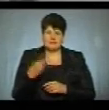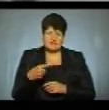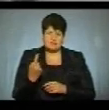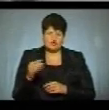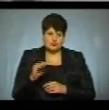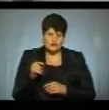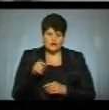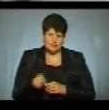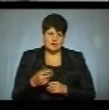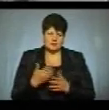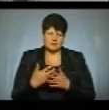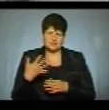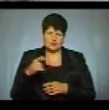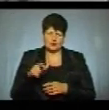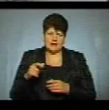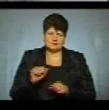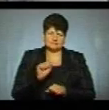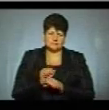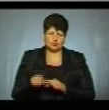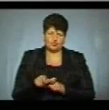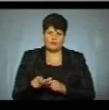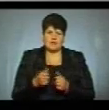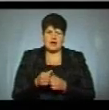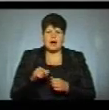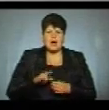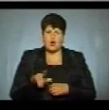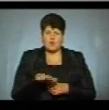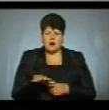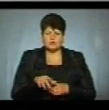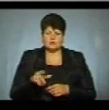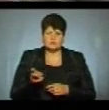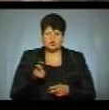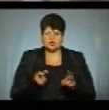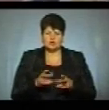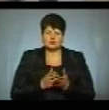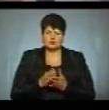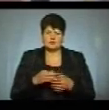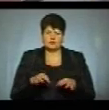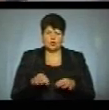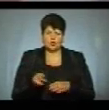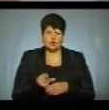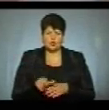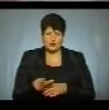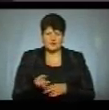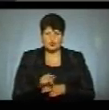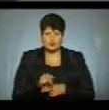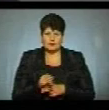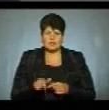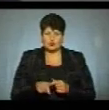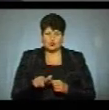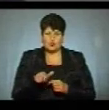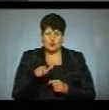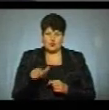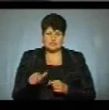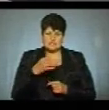2 години перекривали дорогу поблизу Тернопільського аеропорту. Люди вийшли на акцію, щоб служба автодоріг відремонтувала дорогу Тернопіль-Скалат-Гусятин,